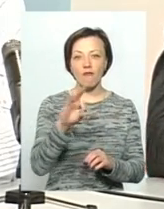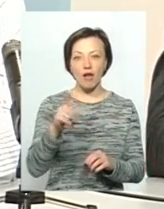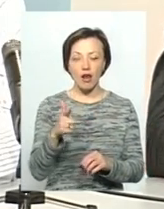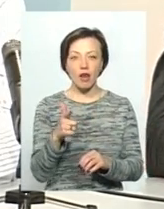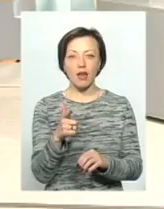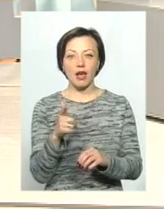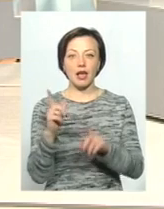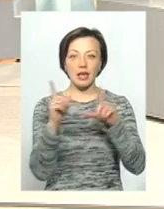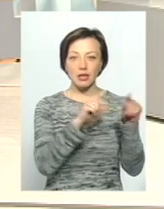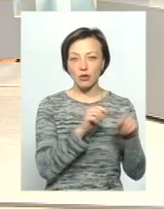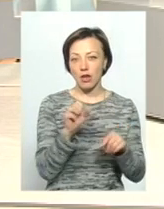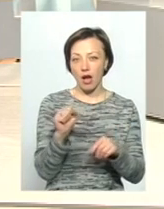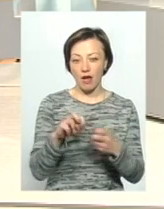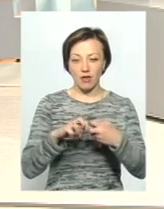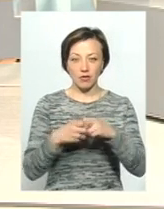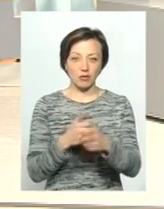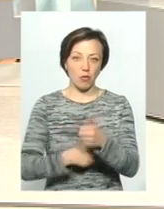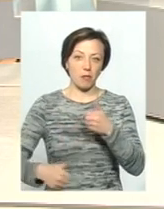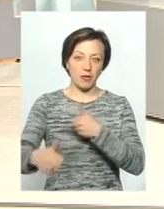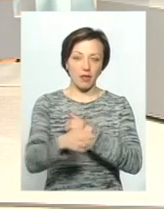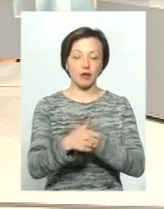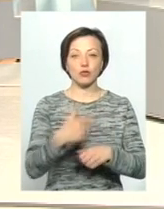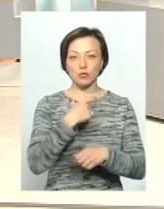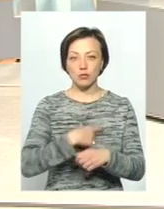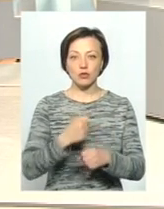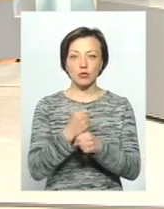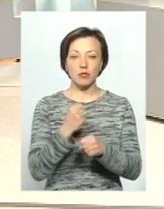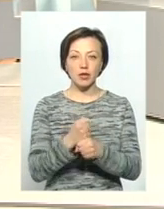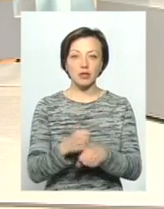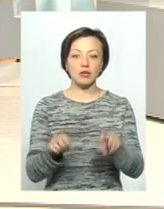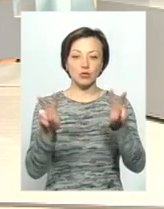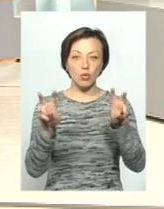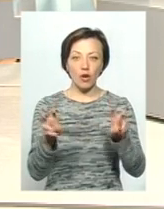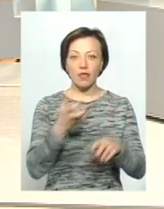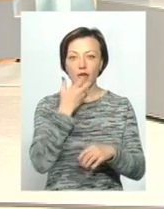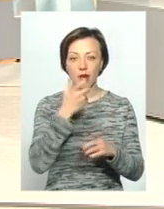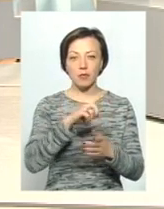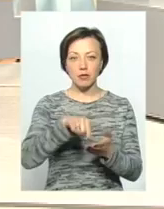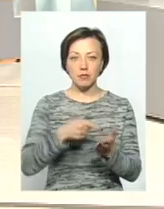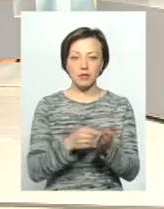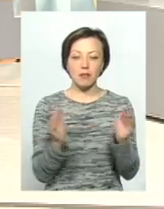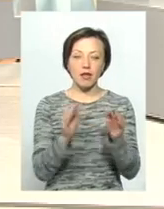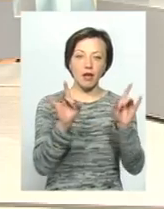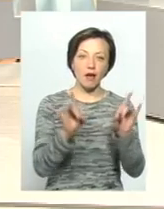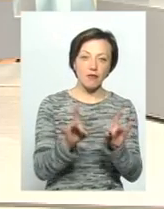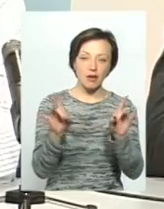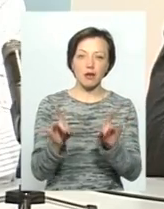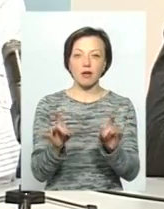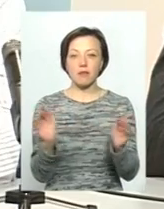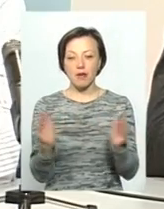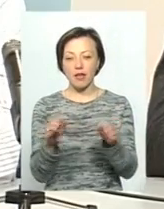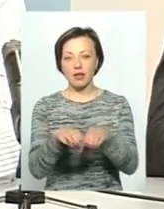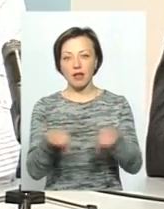Івано-Франківську обминають, як непонятно що. І вони собі зробили слоган «Тепле місто». І вони зробили маленькі кав'ярні, маленькі